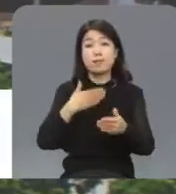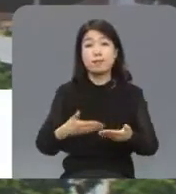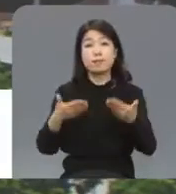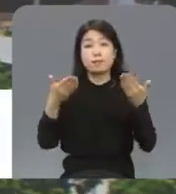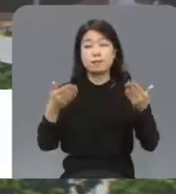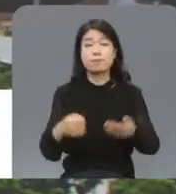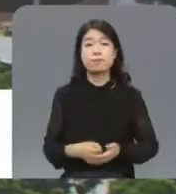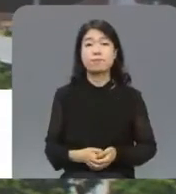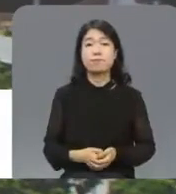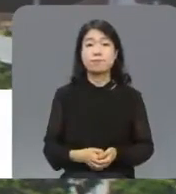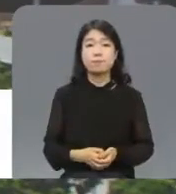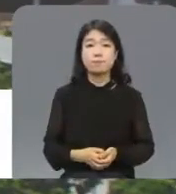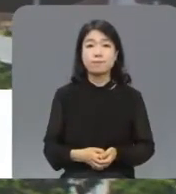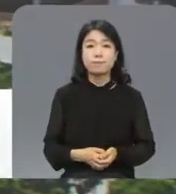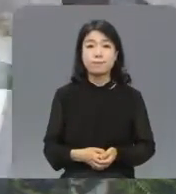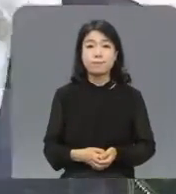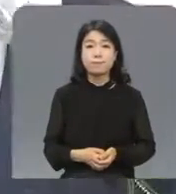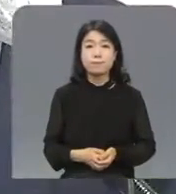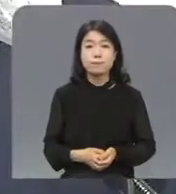기자입니다.